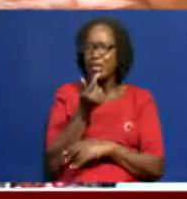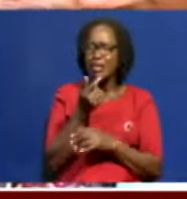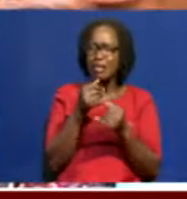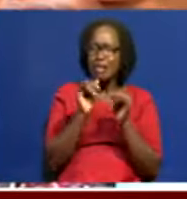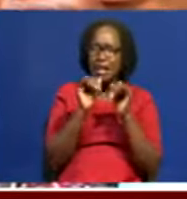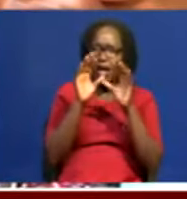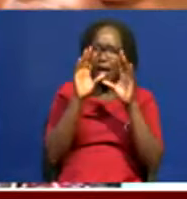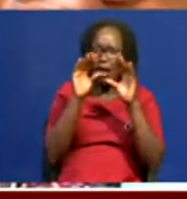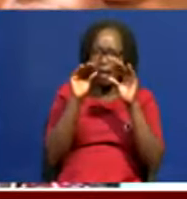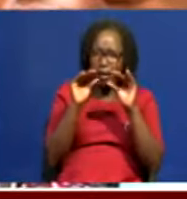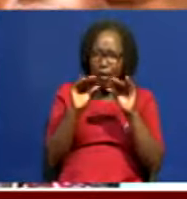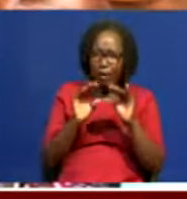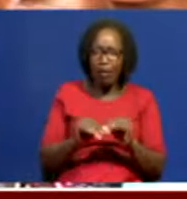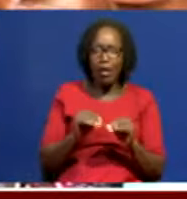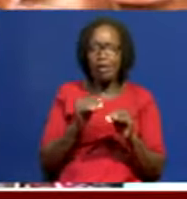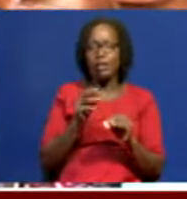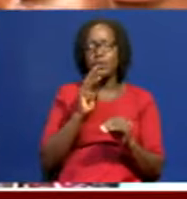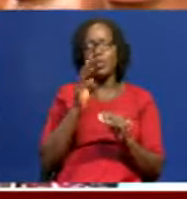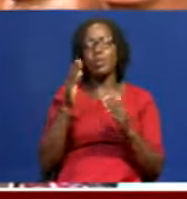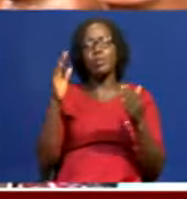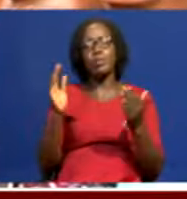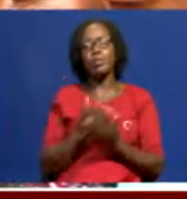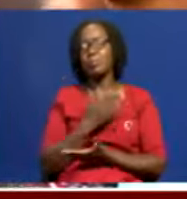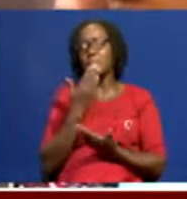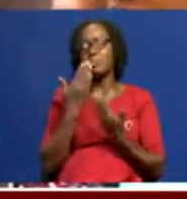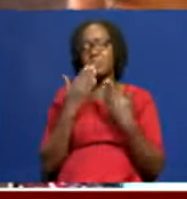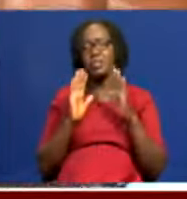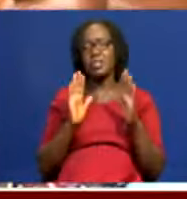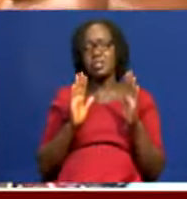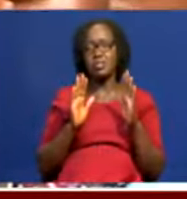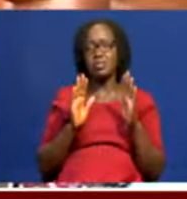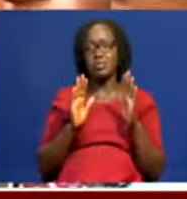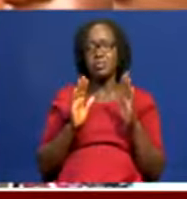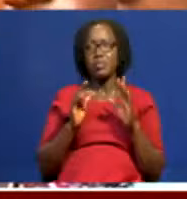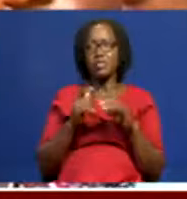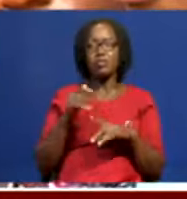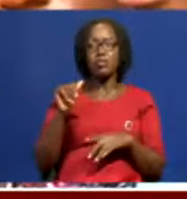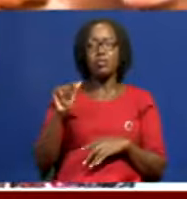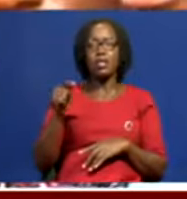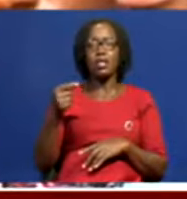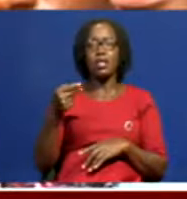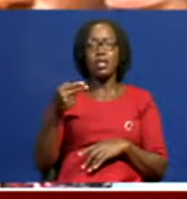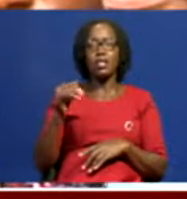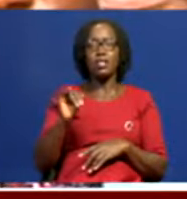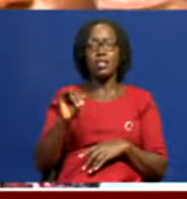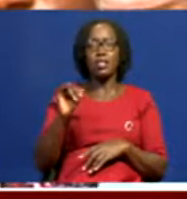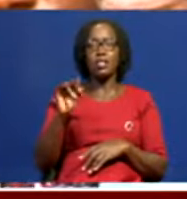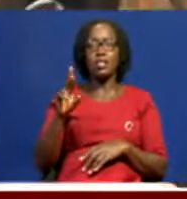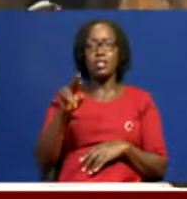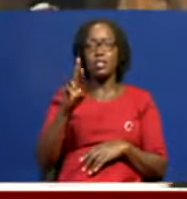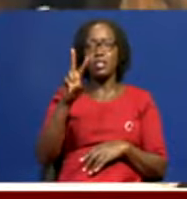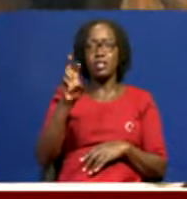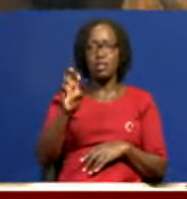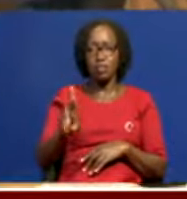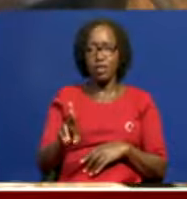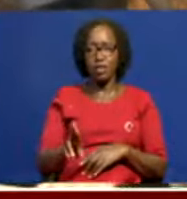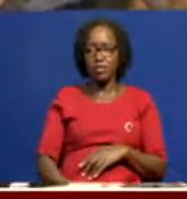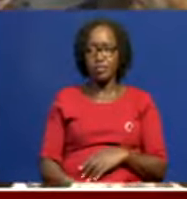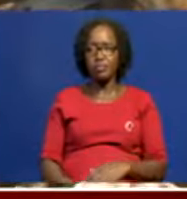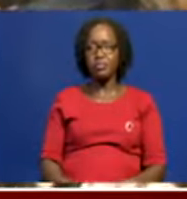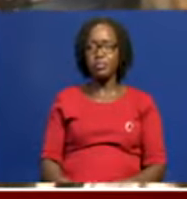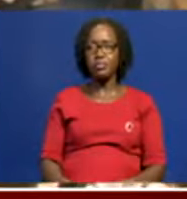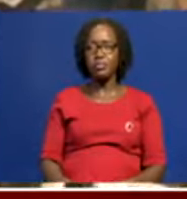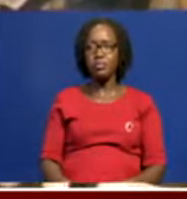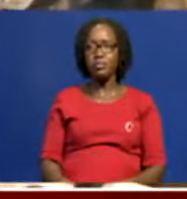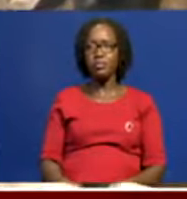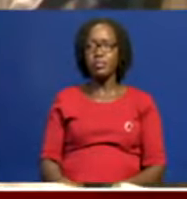wakatuambia maji imeisha. So ilitoka all the way from the river. Ilikuwa late. Na